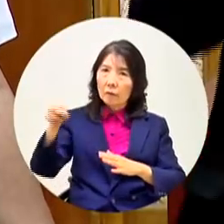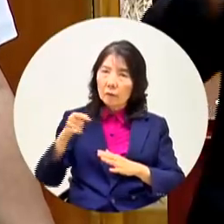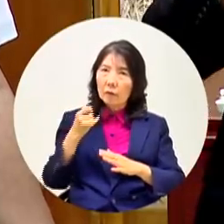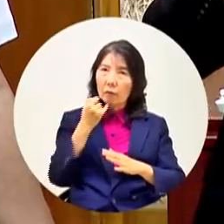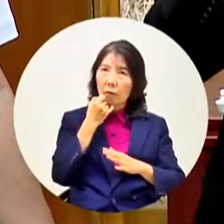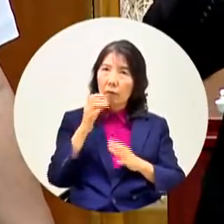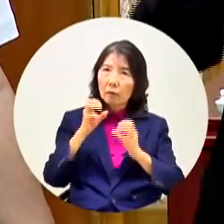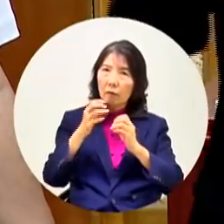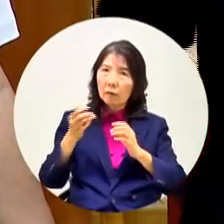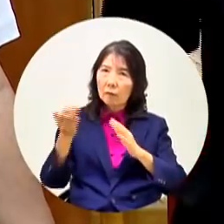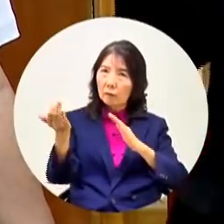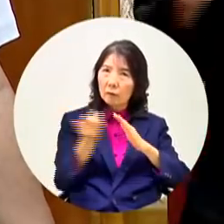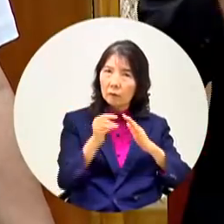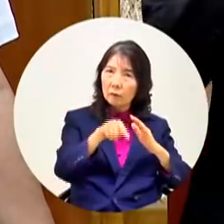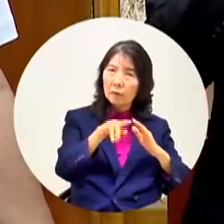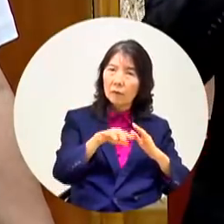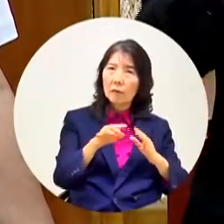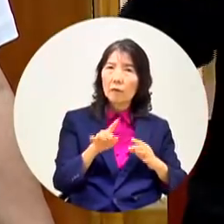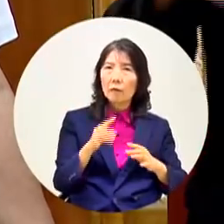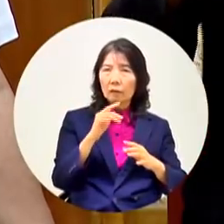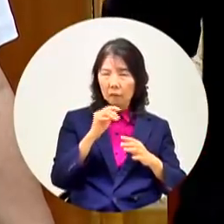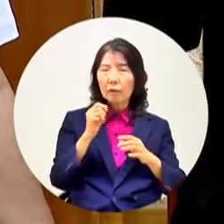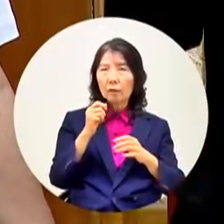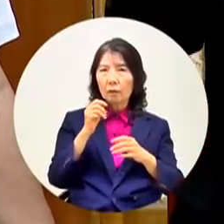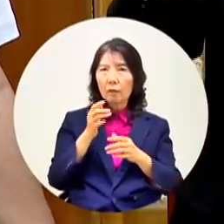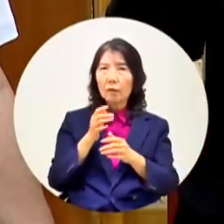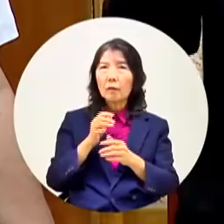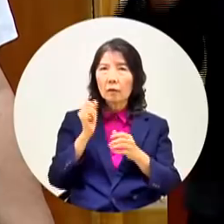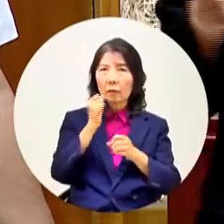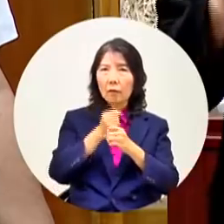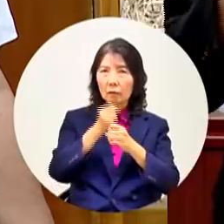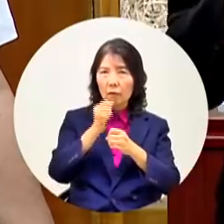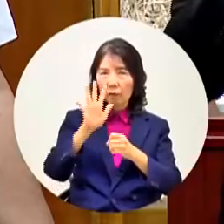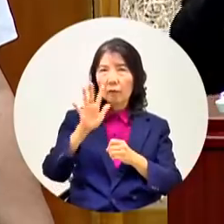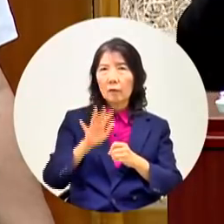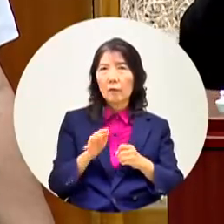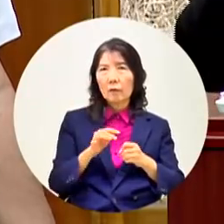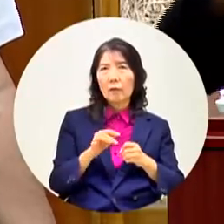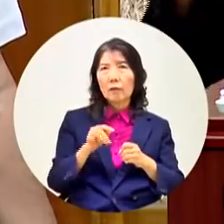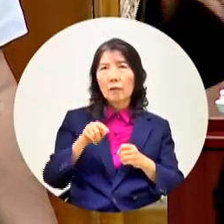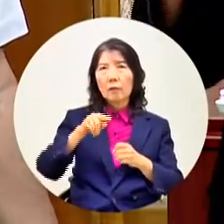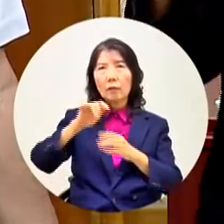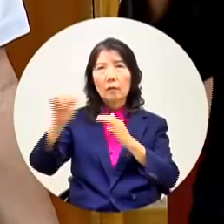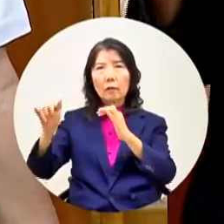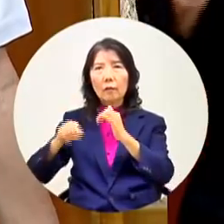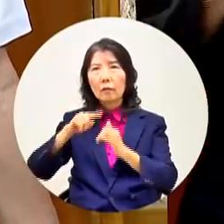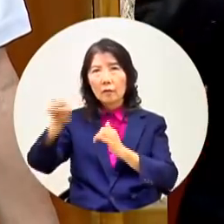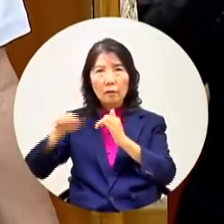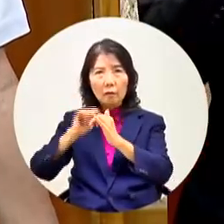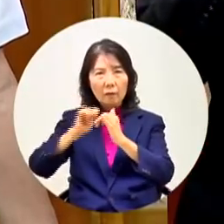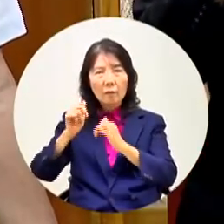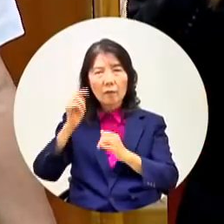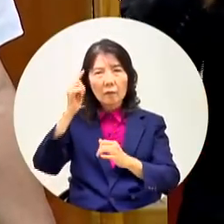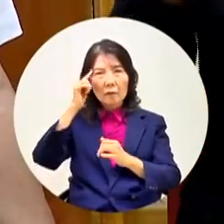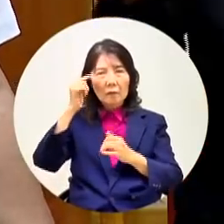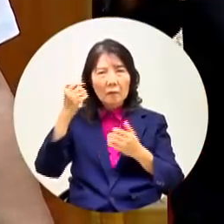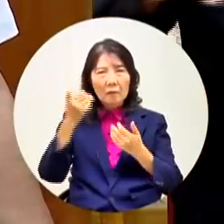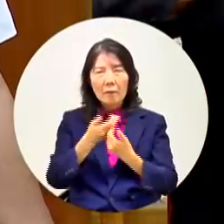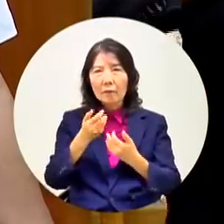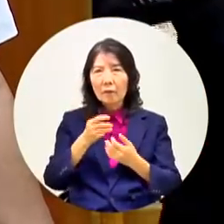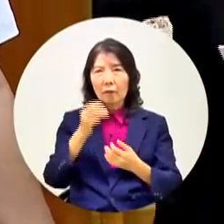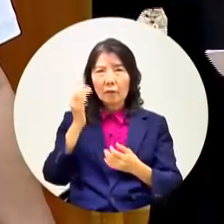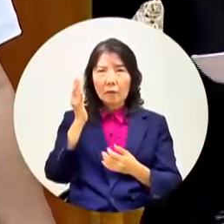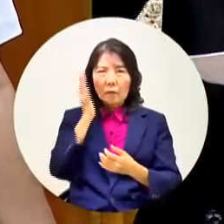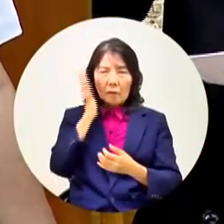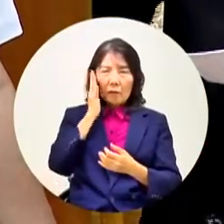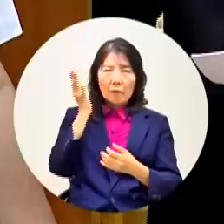能不能搬到那个地方去？这个我们都有做过，可是他起先答应又反悔了啊，所以我们还要持续再跟他沟通啊。是说